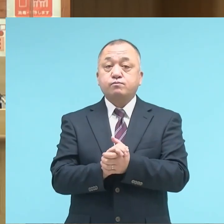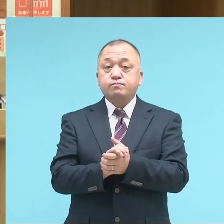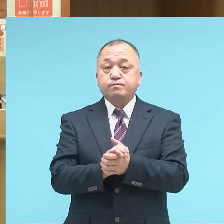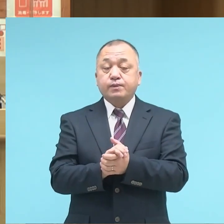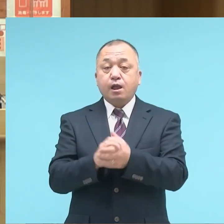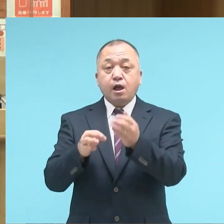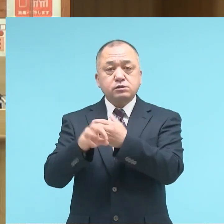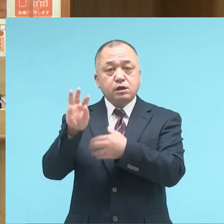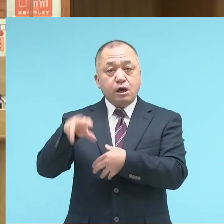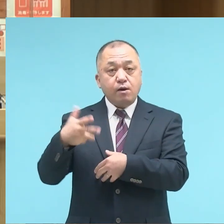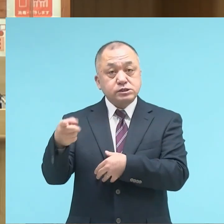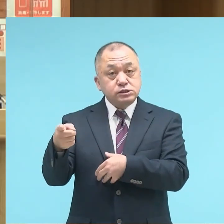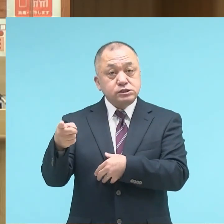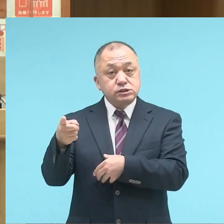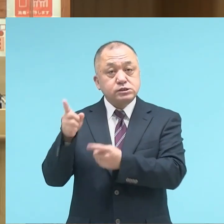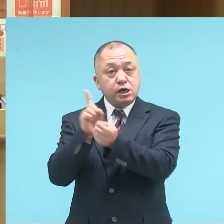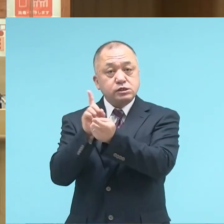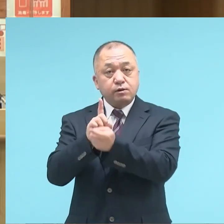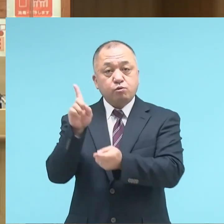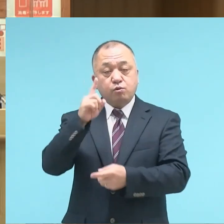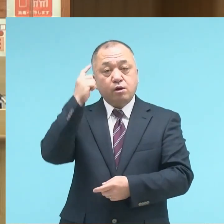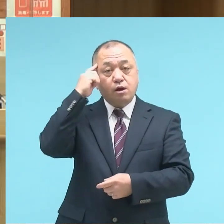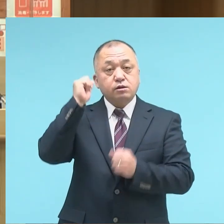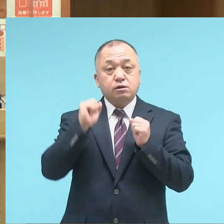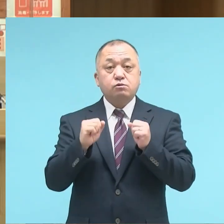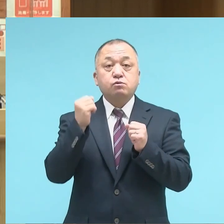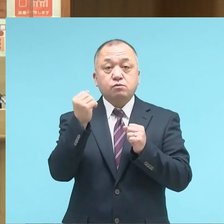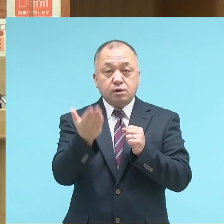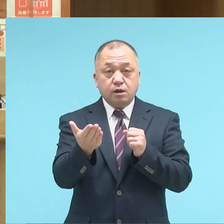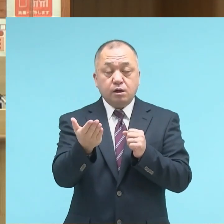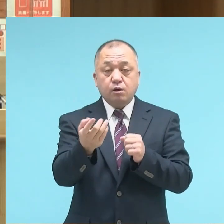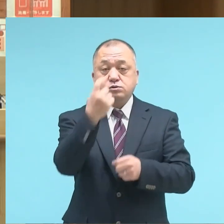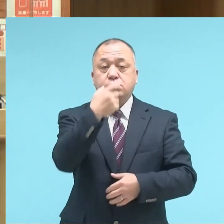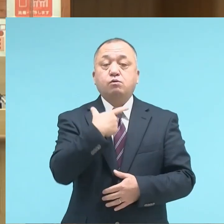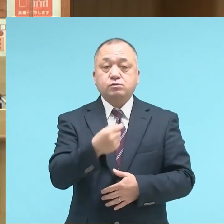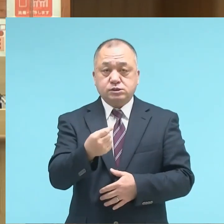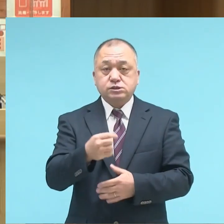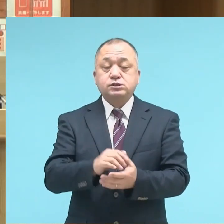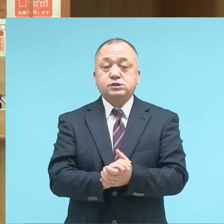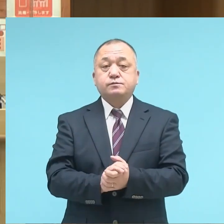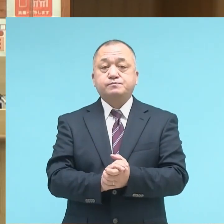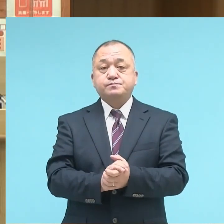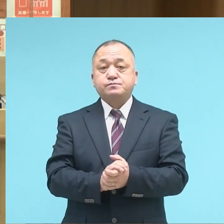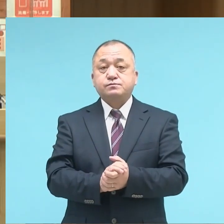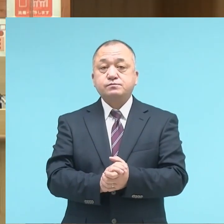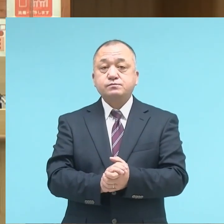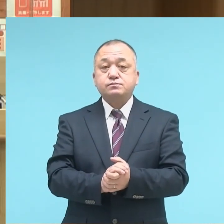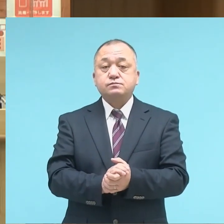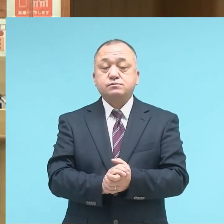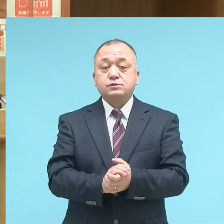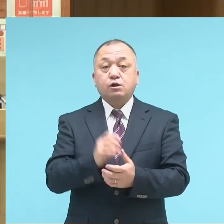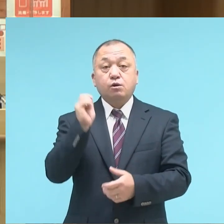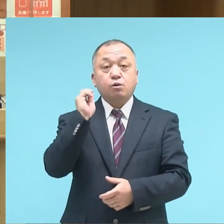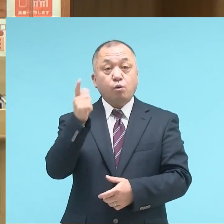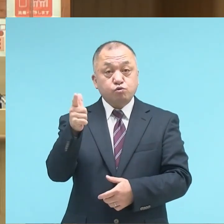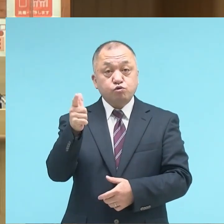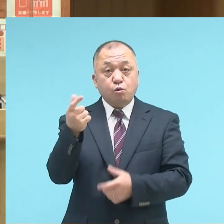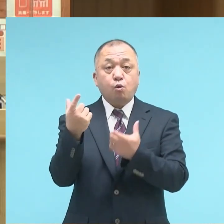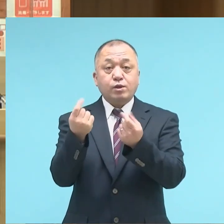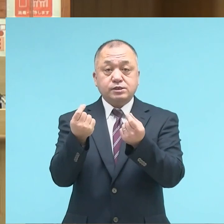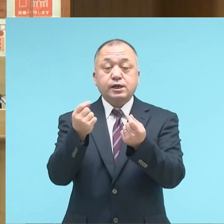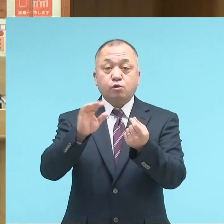この旭川市への適用についてはどのように、お考えなのか、教えてください。 これは GoTo も